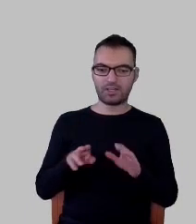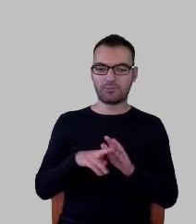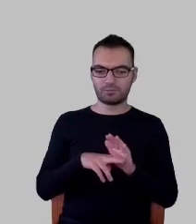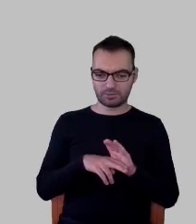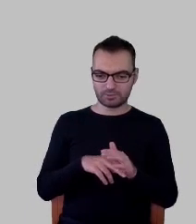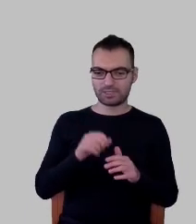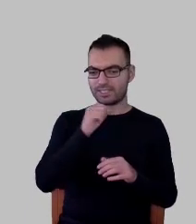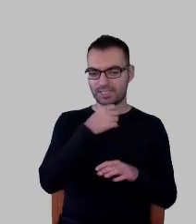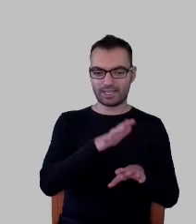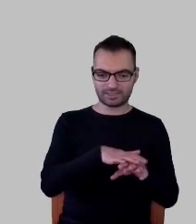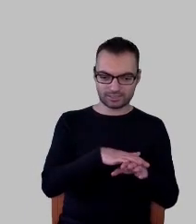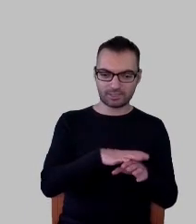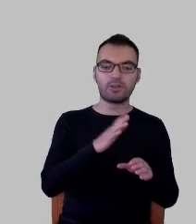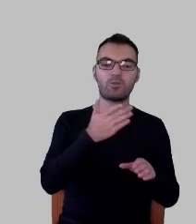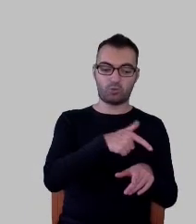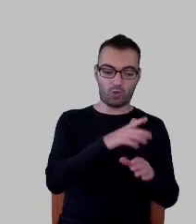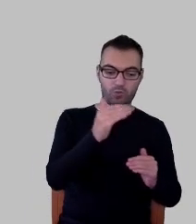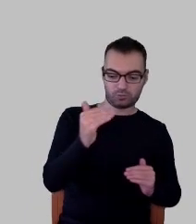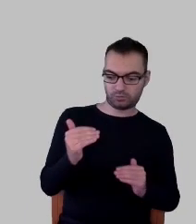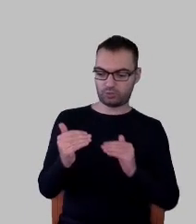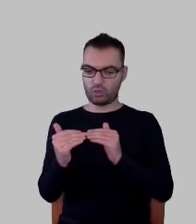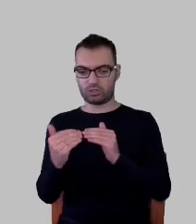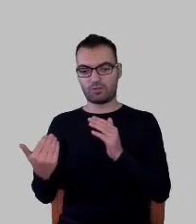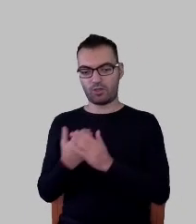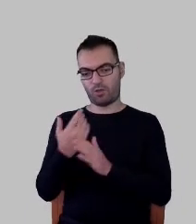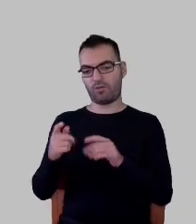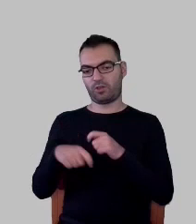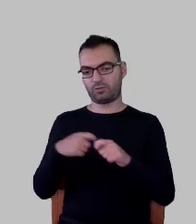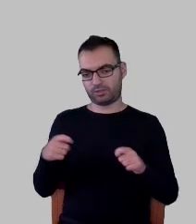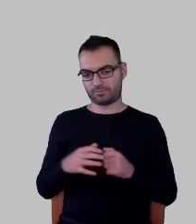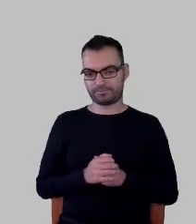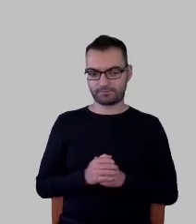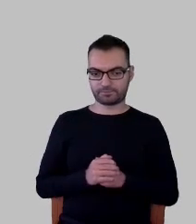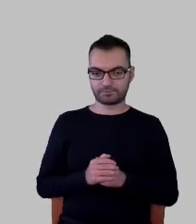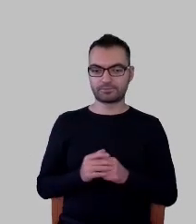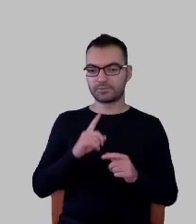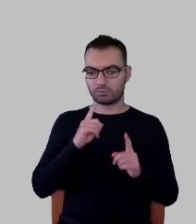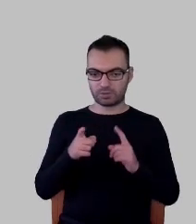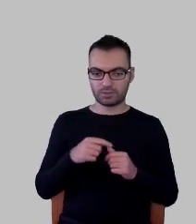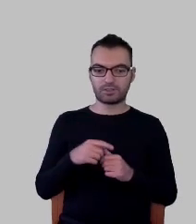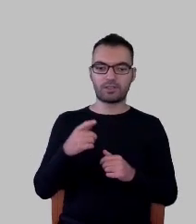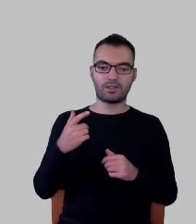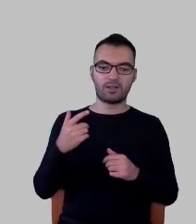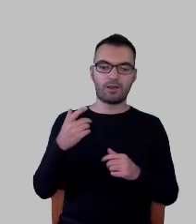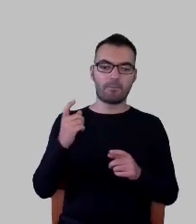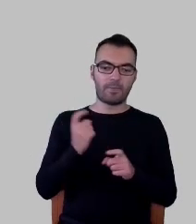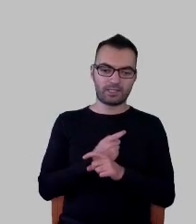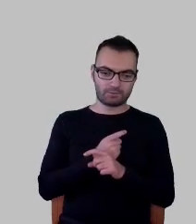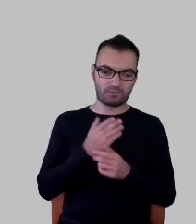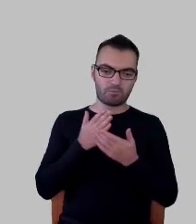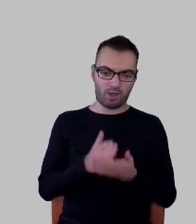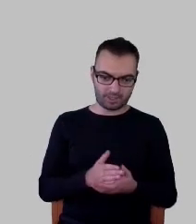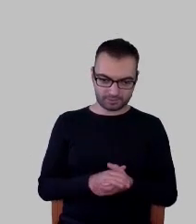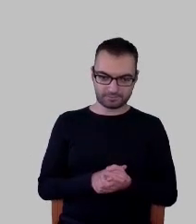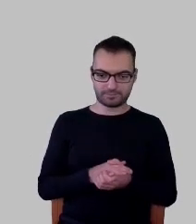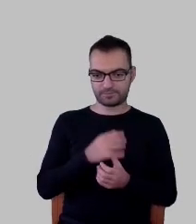podstawie ustawy o systemie oświaty zostały dostosowane do nowych rozwiązań. Rozporządzenie o zasadach działania publicznych poradni, zmienione w tym roku, ale